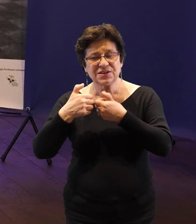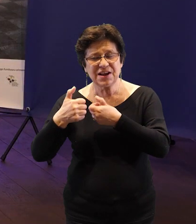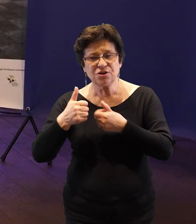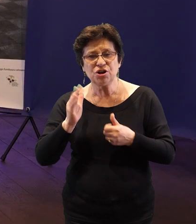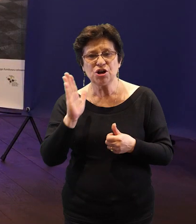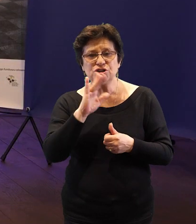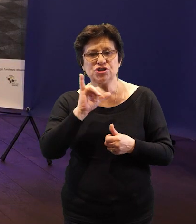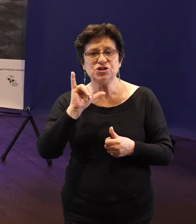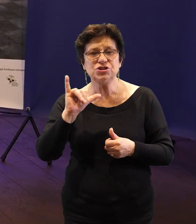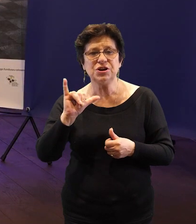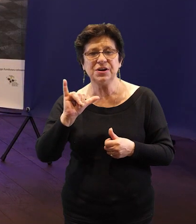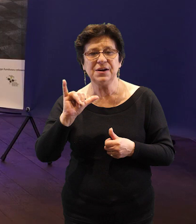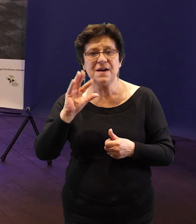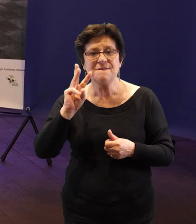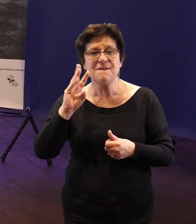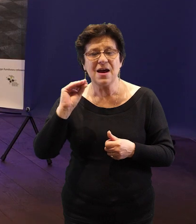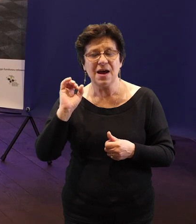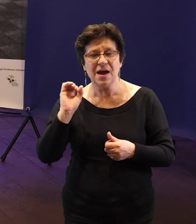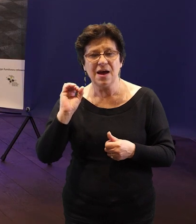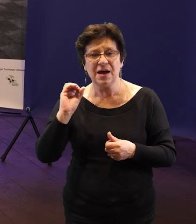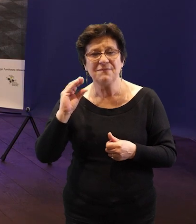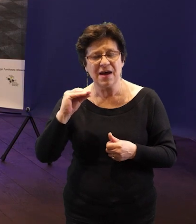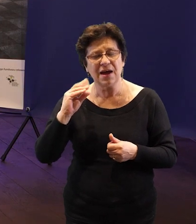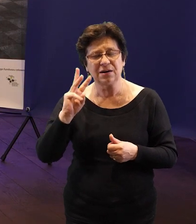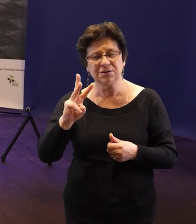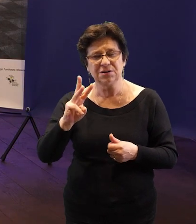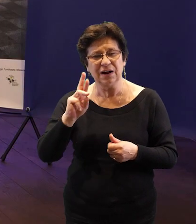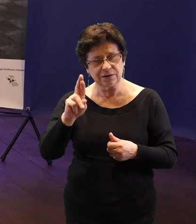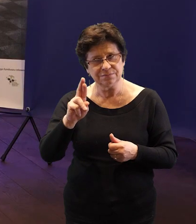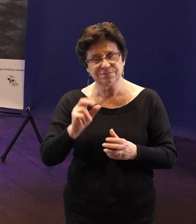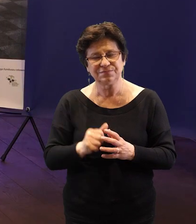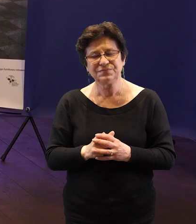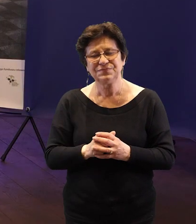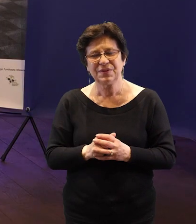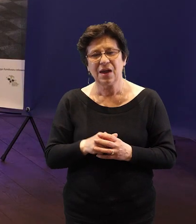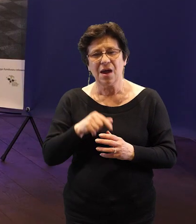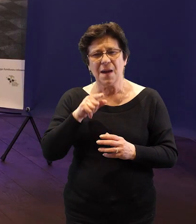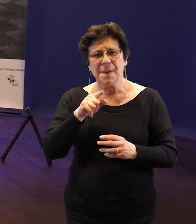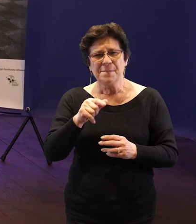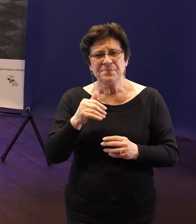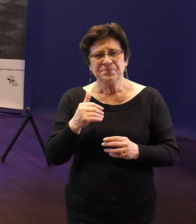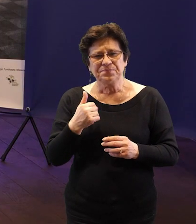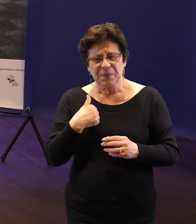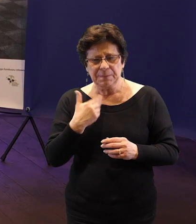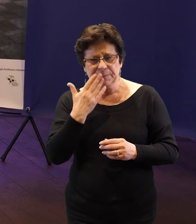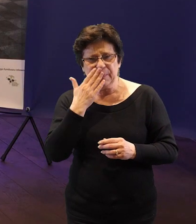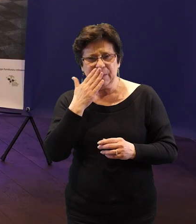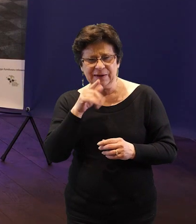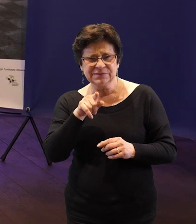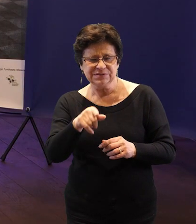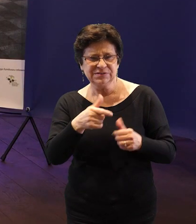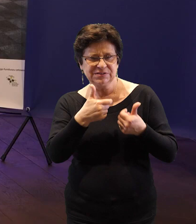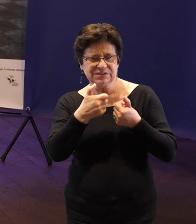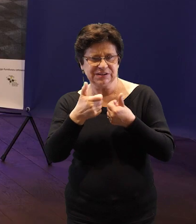Schriever. I te różne konstrukcje były na tych szkicach, na tych zdjęciach ukazane.